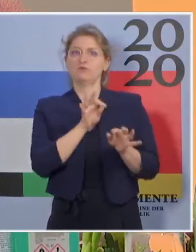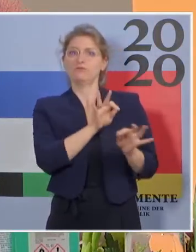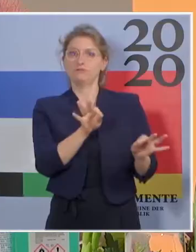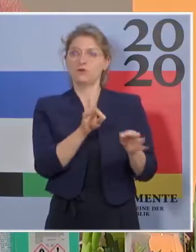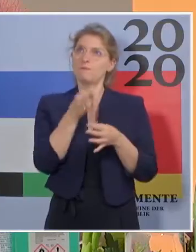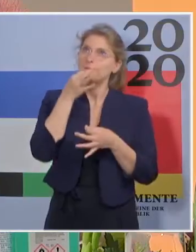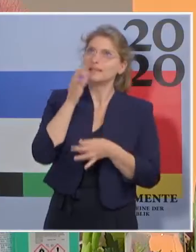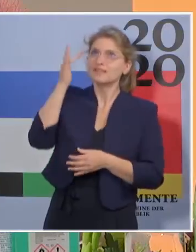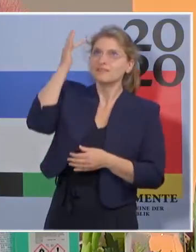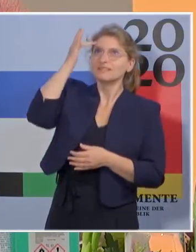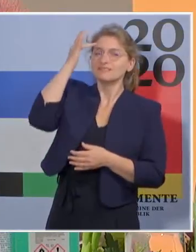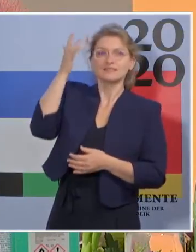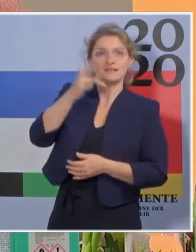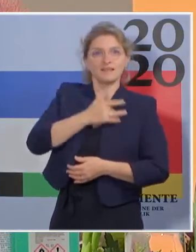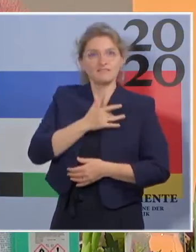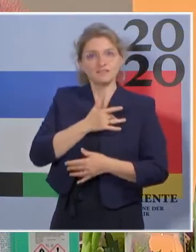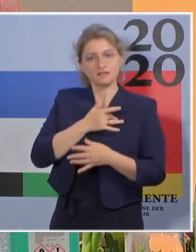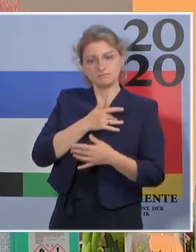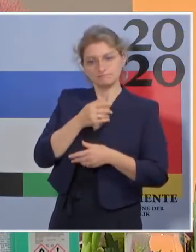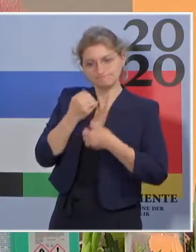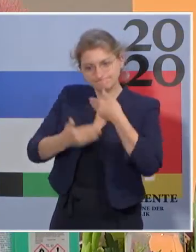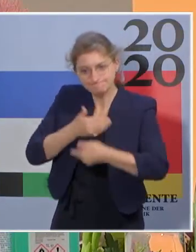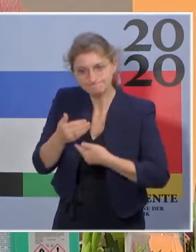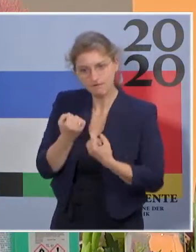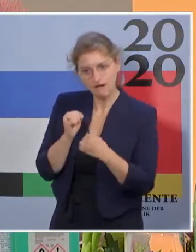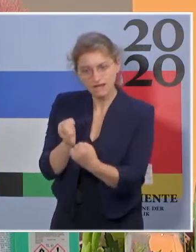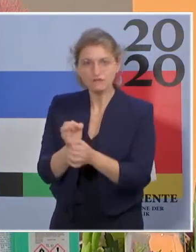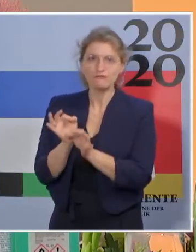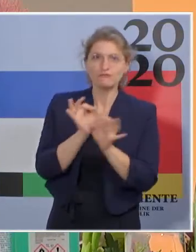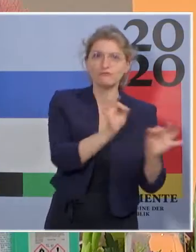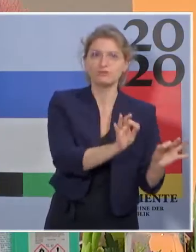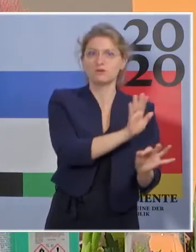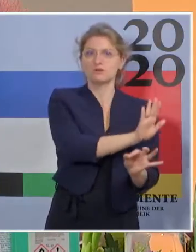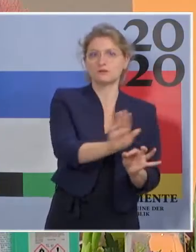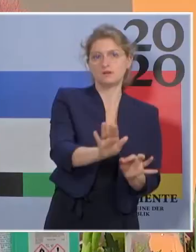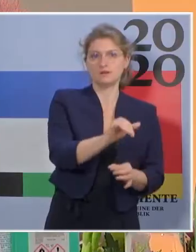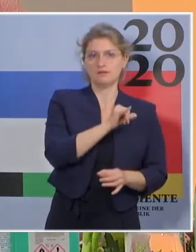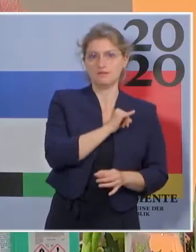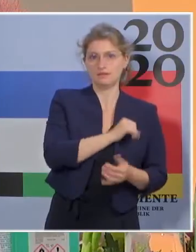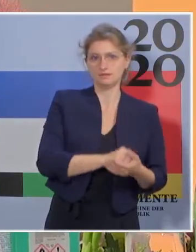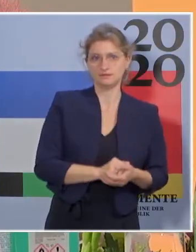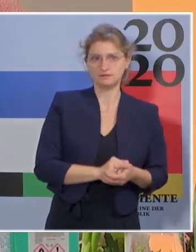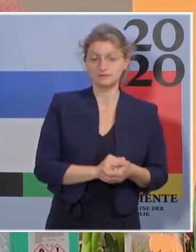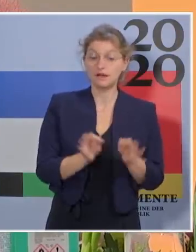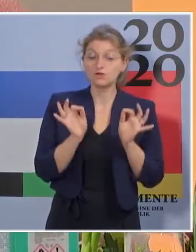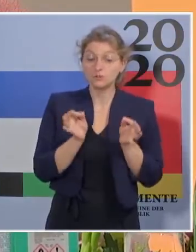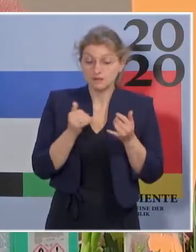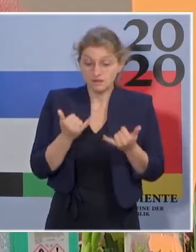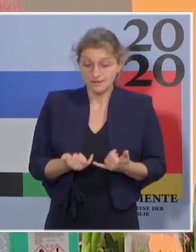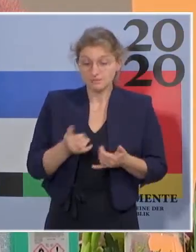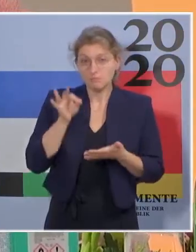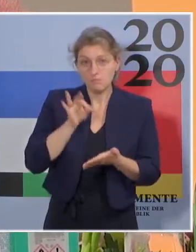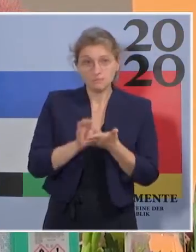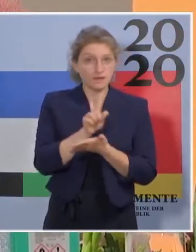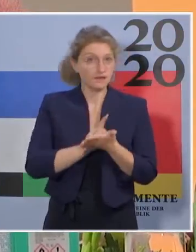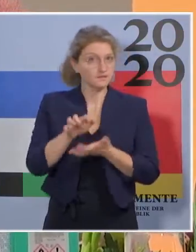bestem Wissen und Gewissen im Interesse der Bürgerinnen und Bürger, speziell in Zeiten der Krise,